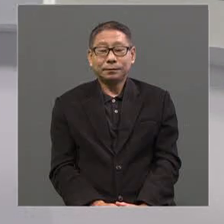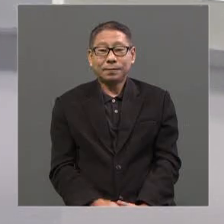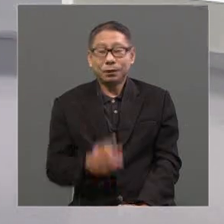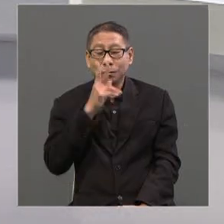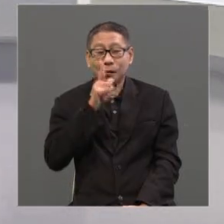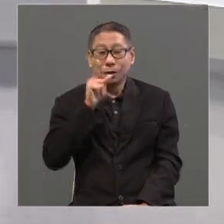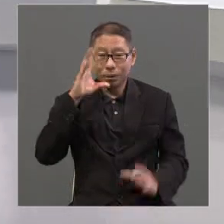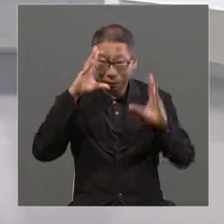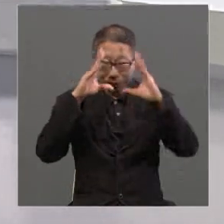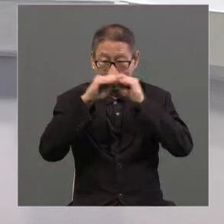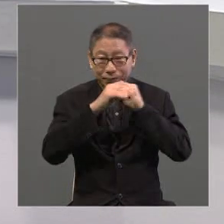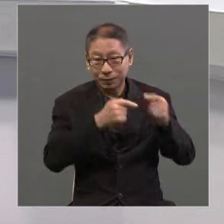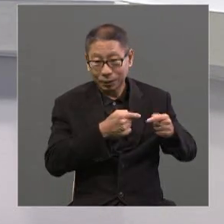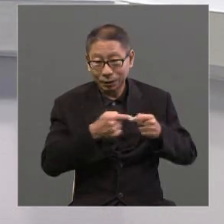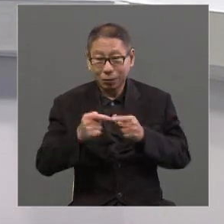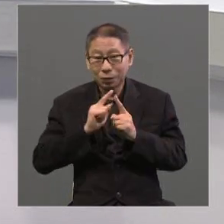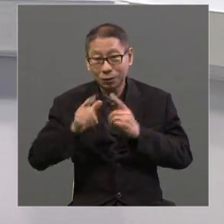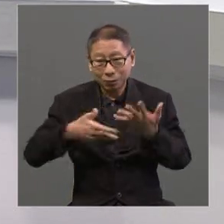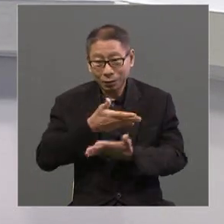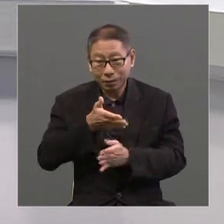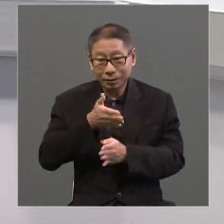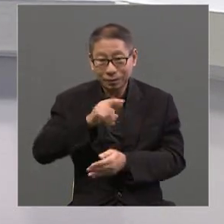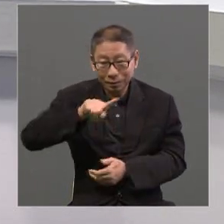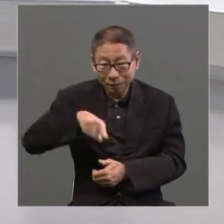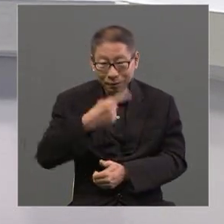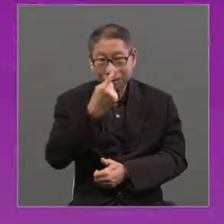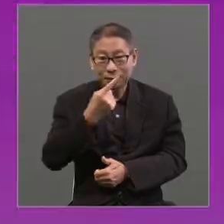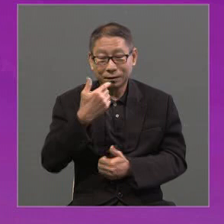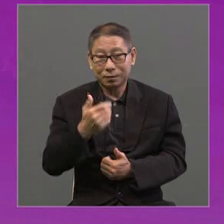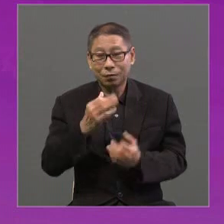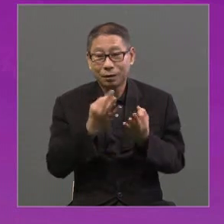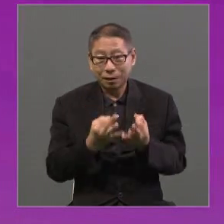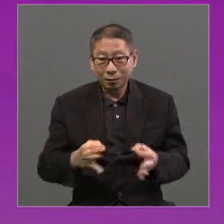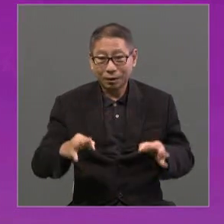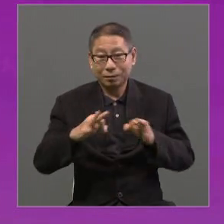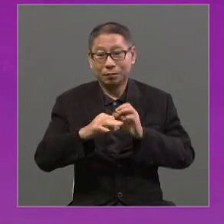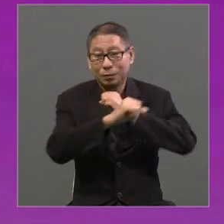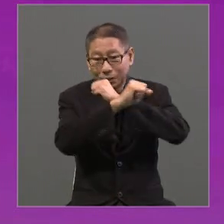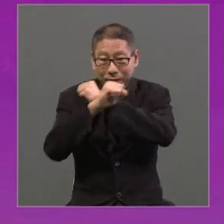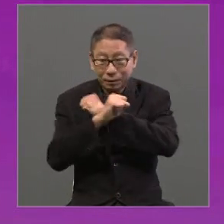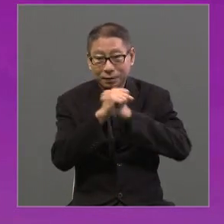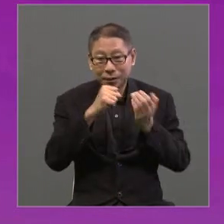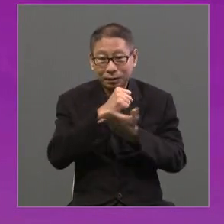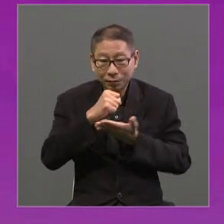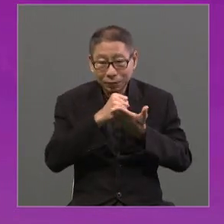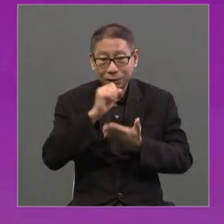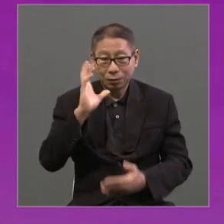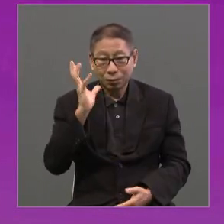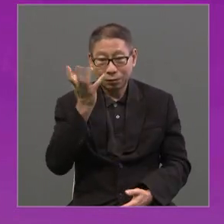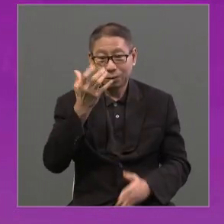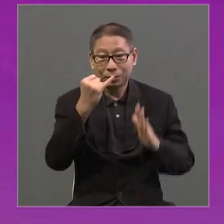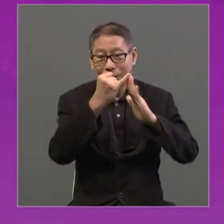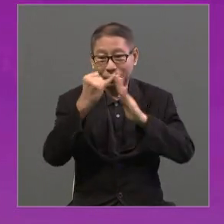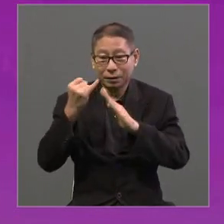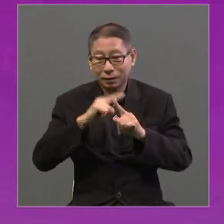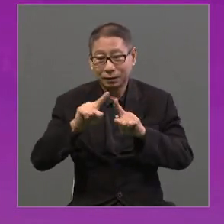มาติดตามข่าวค่ำเอ็นบีทีกันต่อนะคะอย่างที่เราคุยกันไปตอนต้นนะคะวันนี้เนี่ยเป็นอีกหนึ่งวันสำคัญคือเป็นวันต่อต้านยาเสพติดโลกด้วยนะคะแต่ละจังหวัด